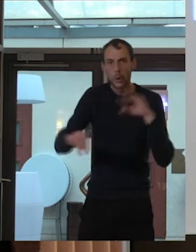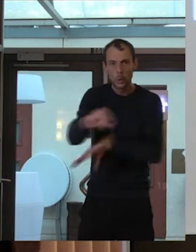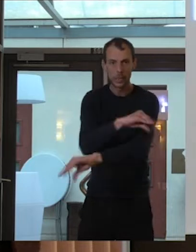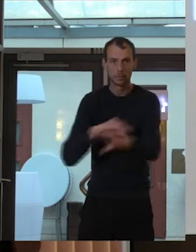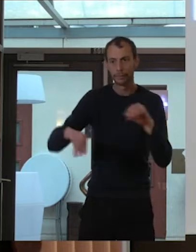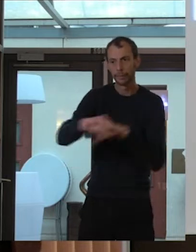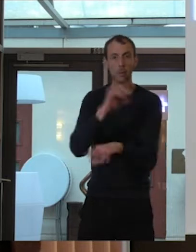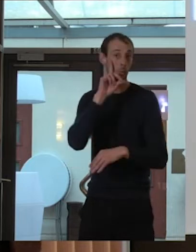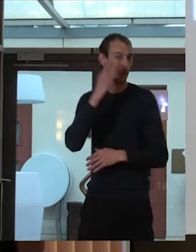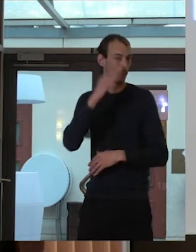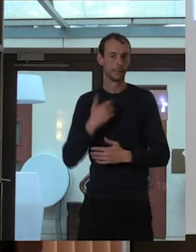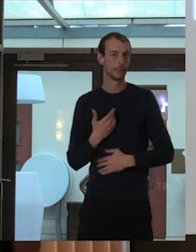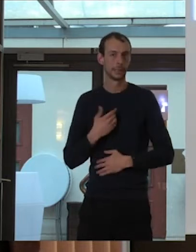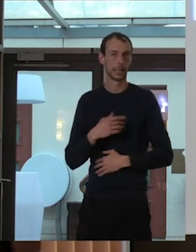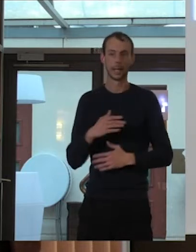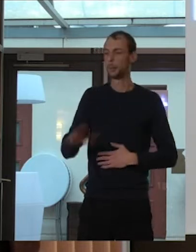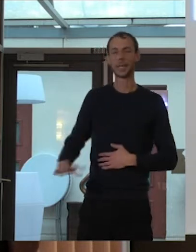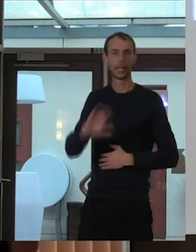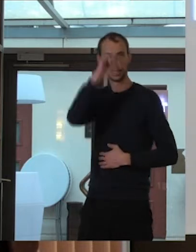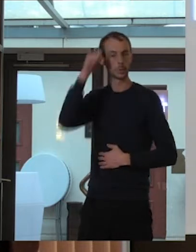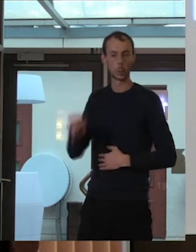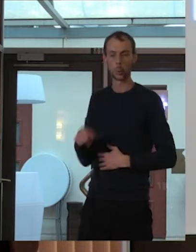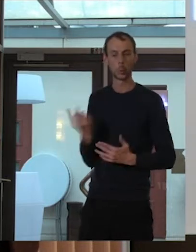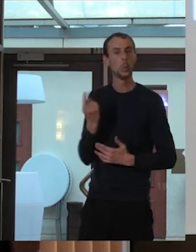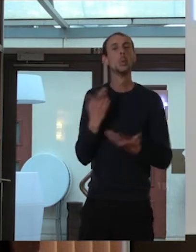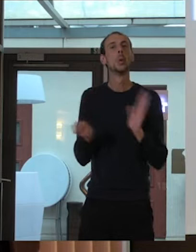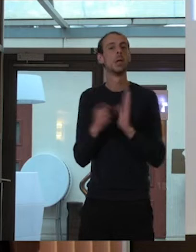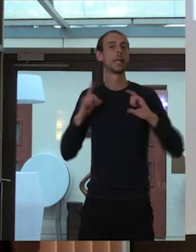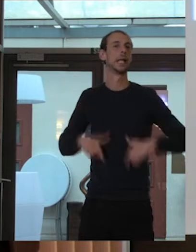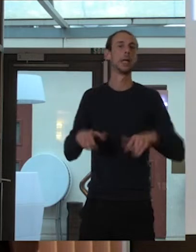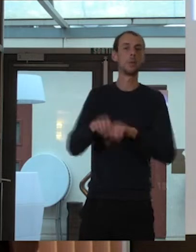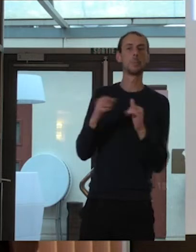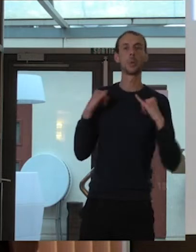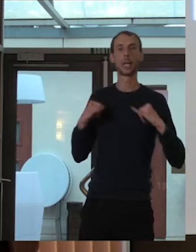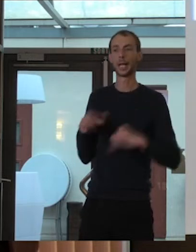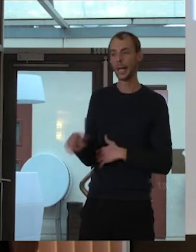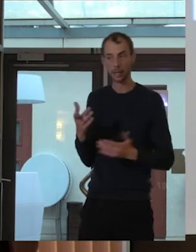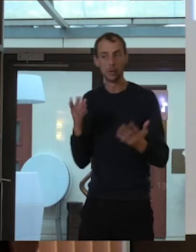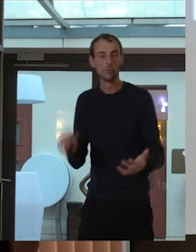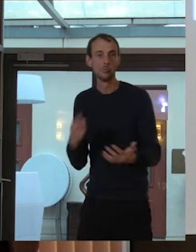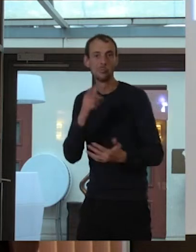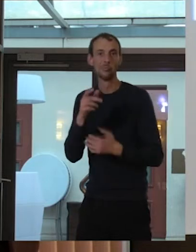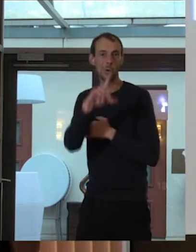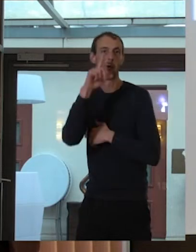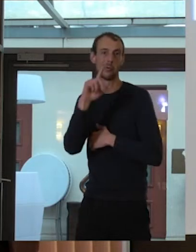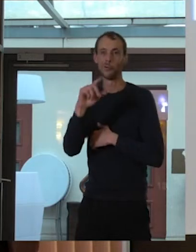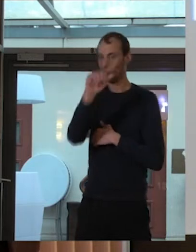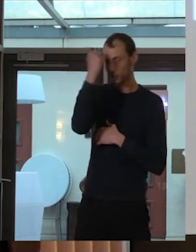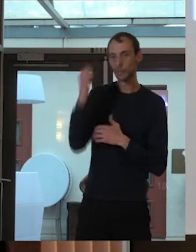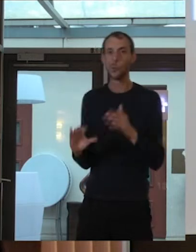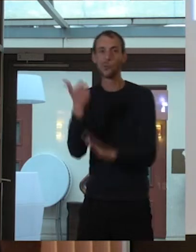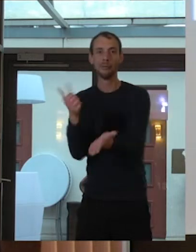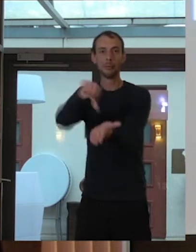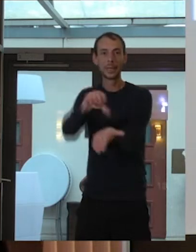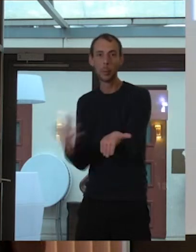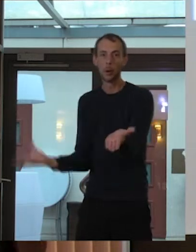les garçons sont encouragés dans la cour de récréation à occuper l'espace central pour faire du football ou